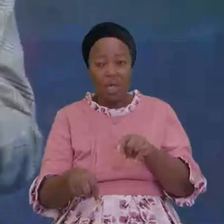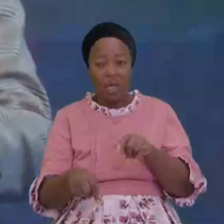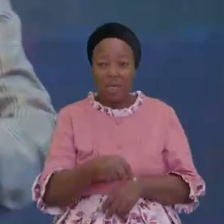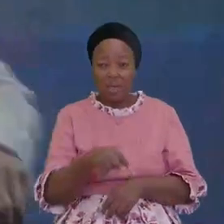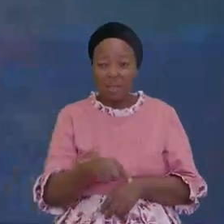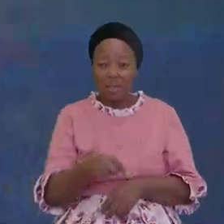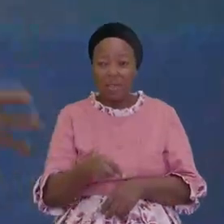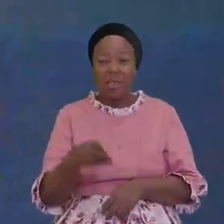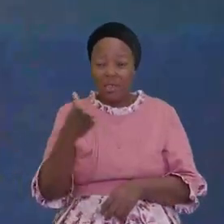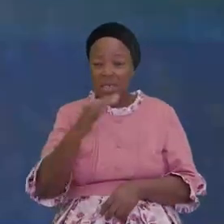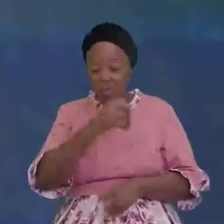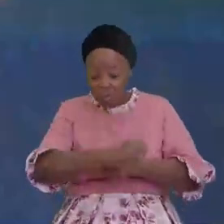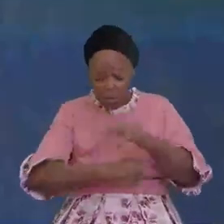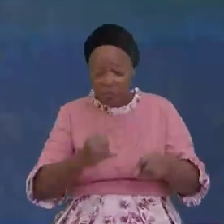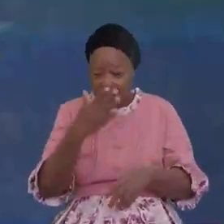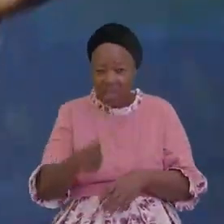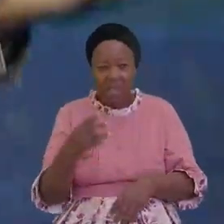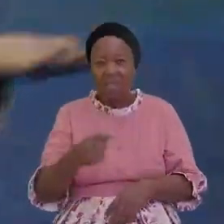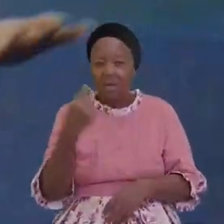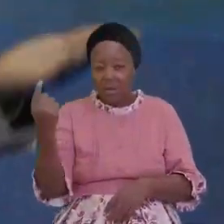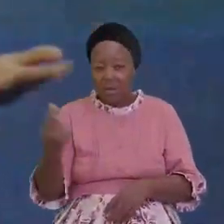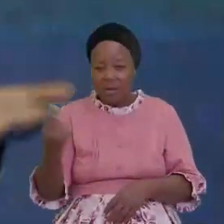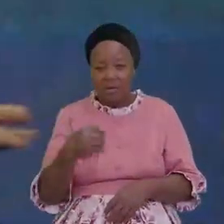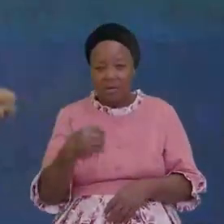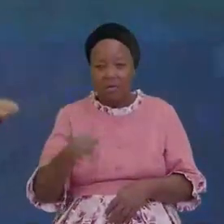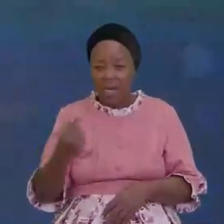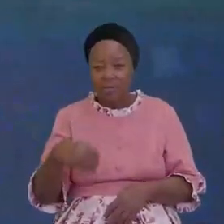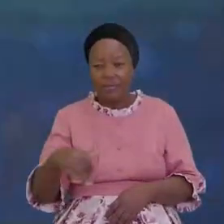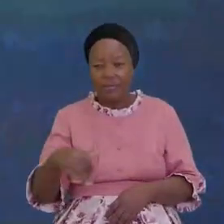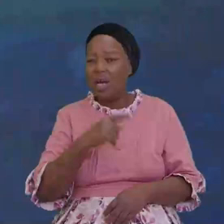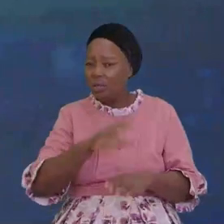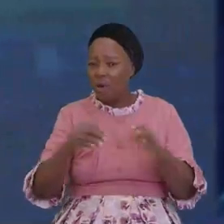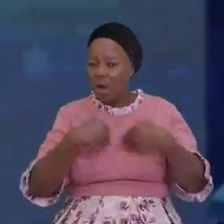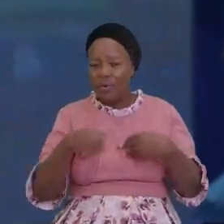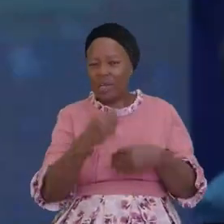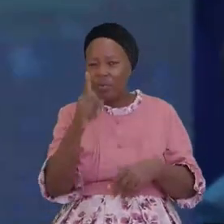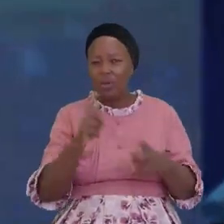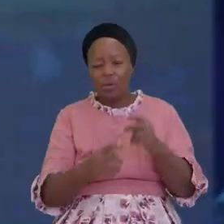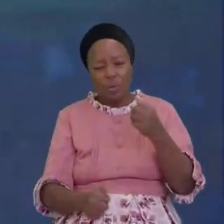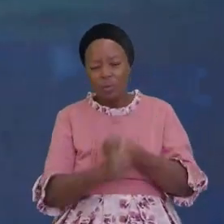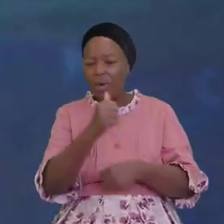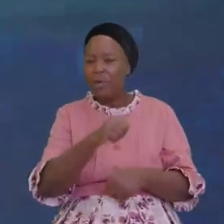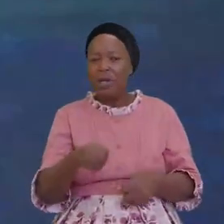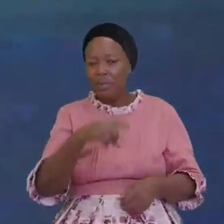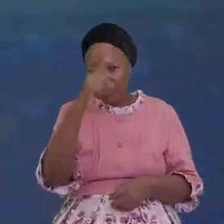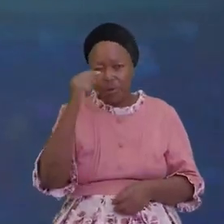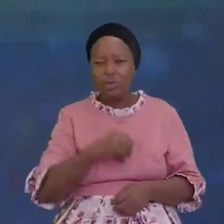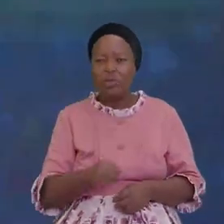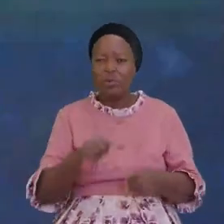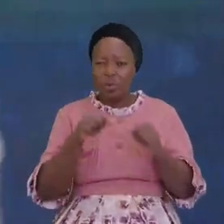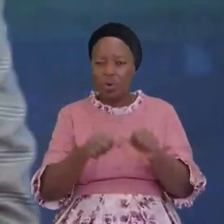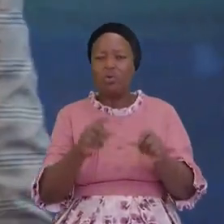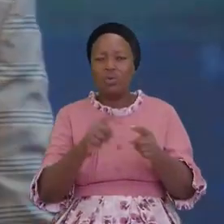Tu iras en enfer. Il y a le tourment là-bas, il y a la souffrance là-bas, pour toujours et pour l'éternité. Et tu